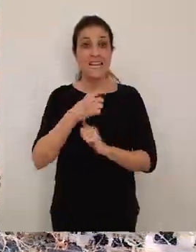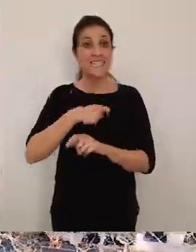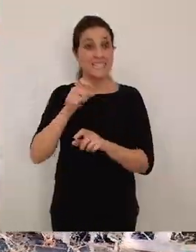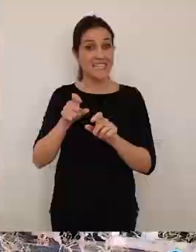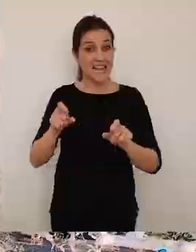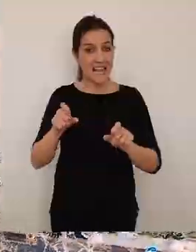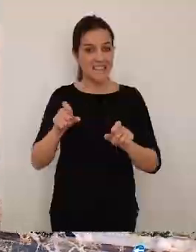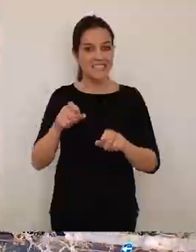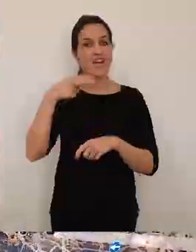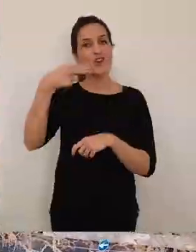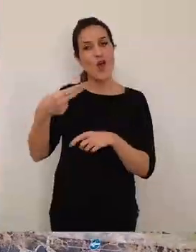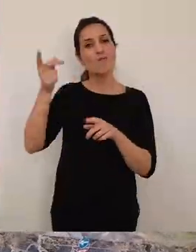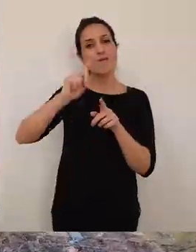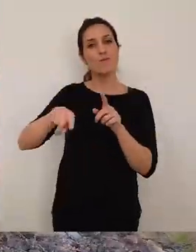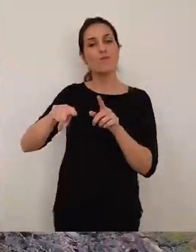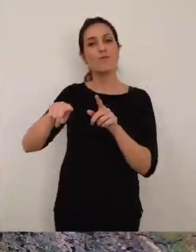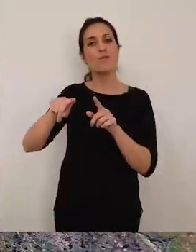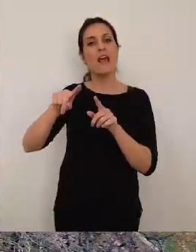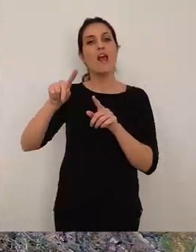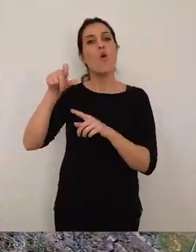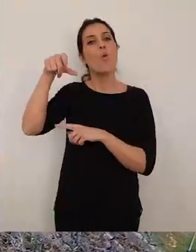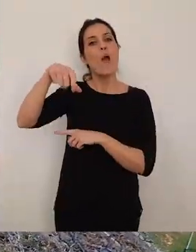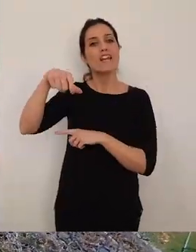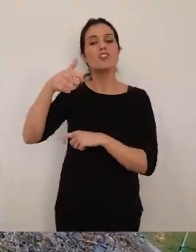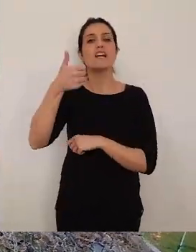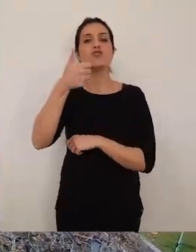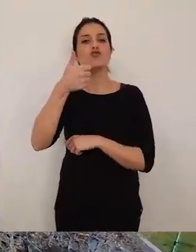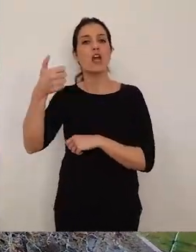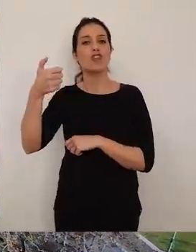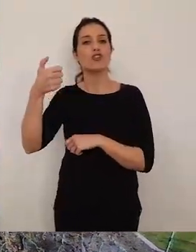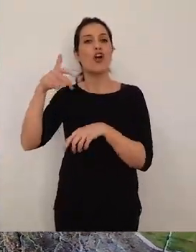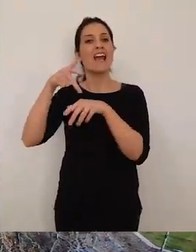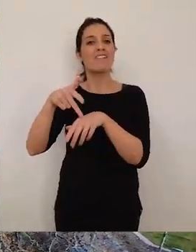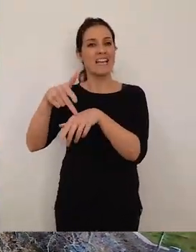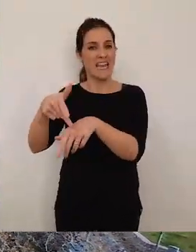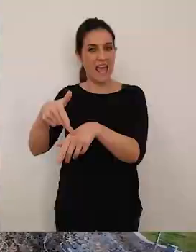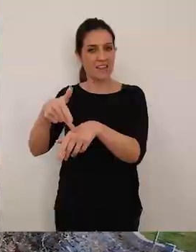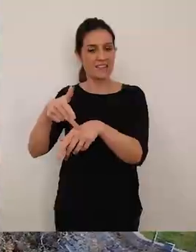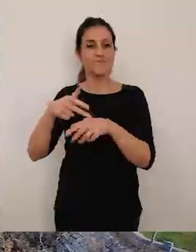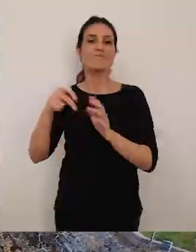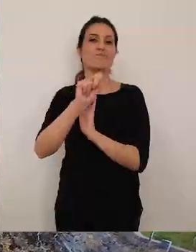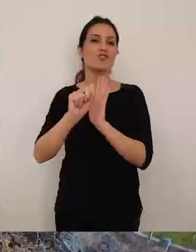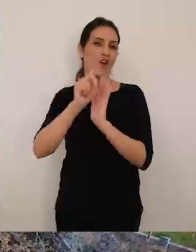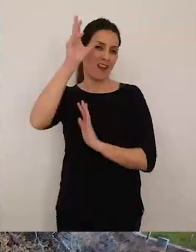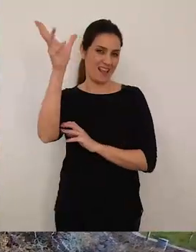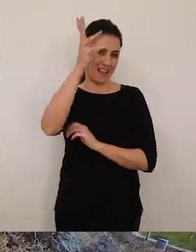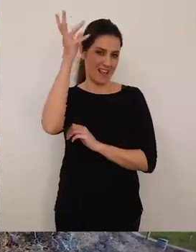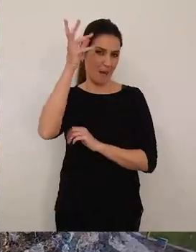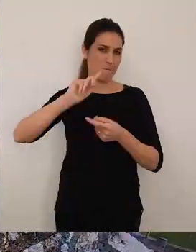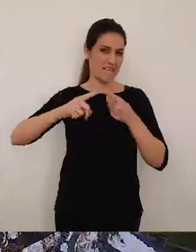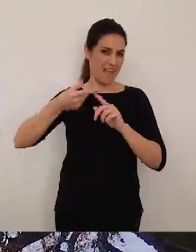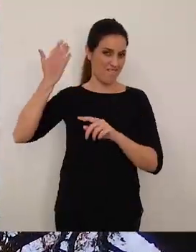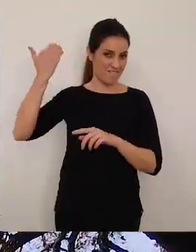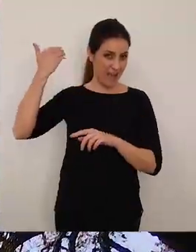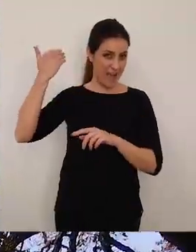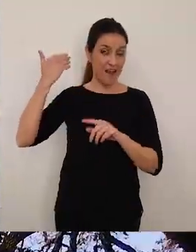I tricasini la chiamano anche la quercia dei 100 cavalieri. Infatti, secondo una fantasiosa e anacronistica leggenda